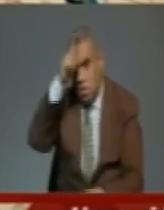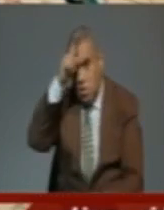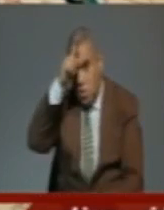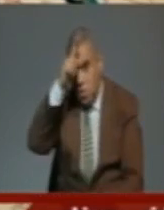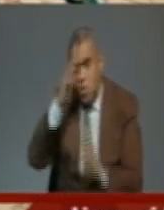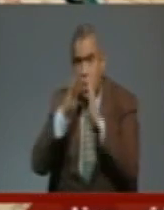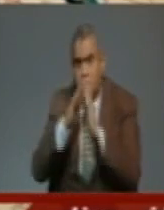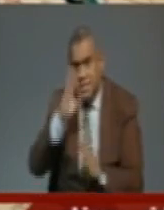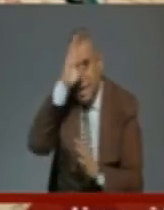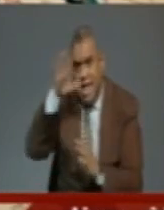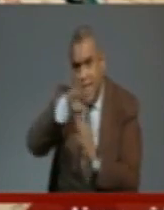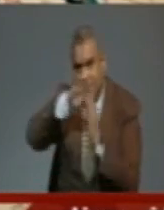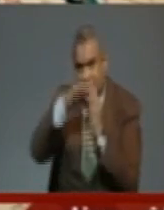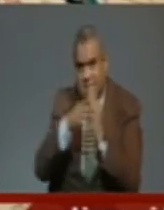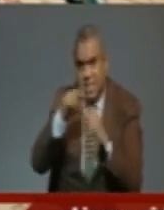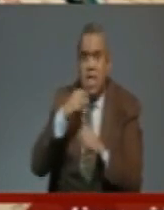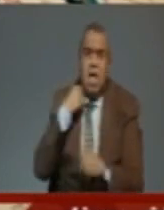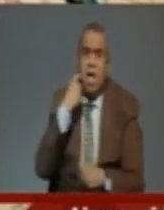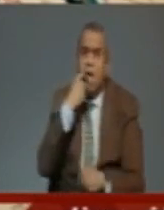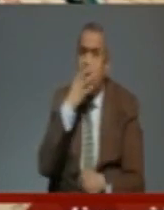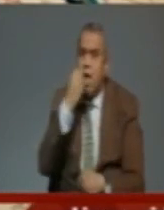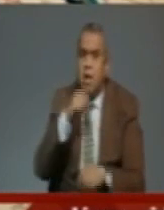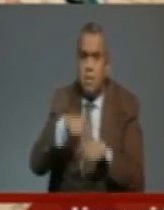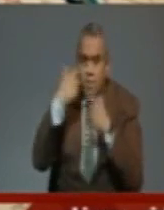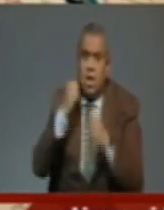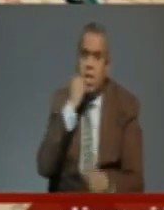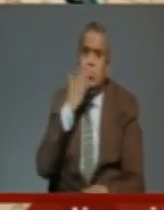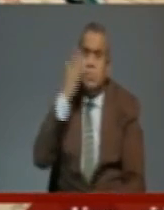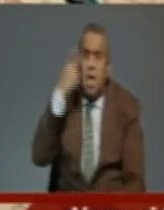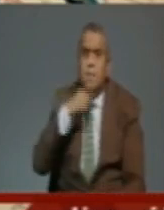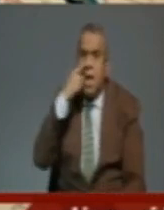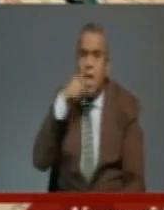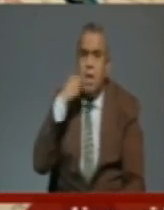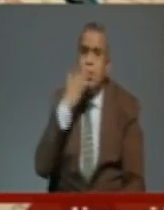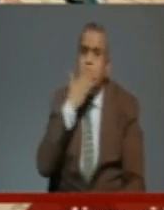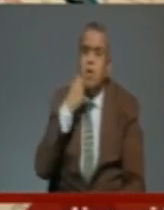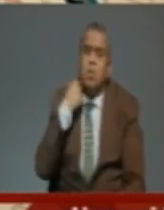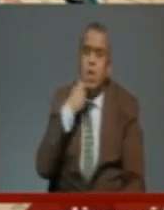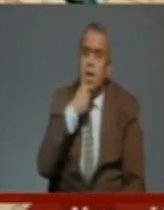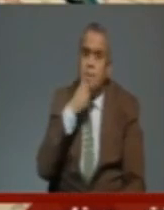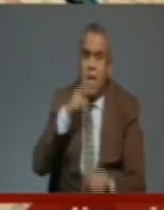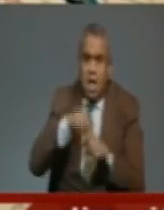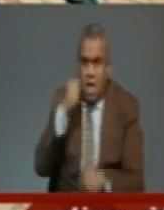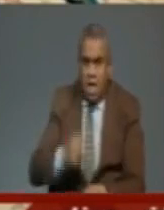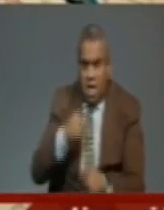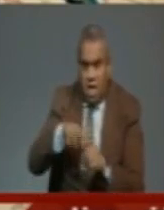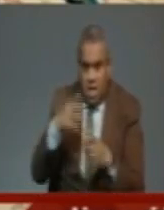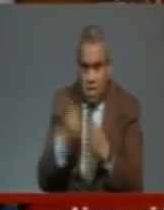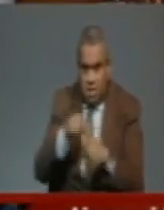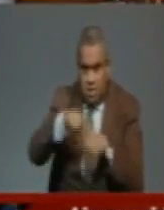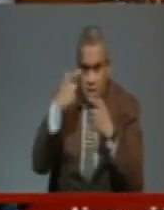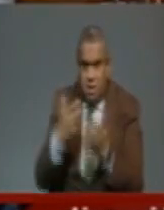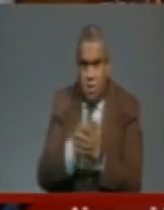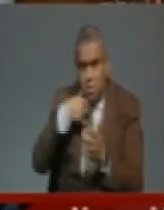والعراق، بتنقل من العقبه الى طابه والى نويبع، ثم بنتحرك دلوقتي بري بالصادرات الاردنيه